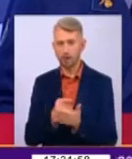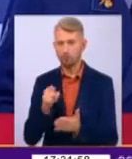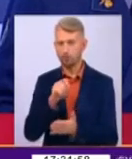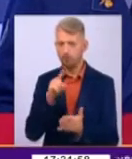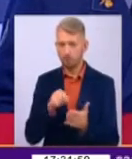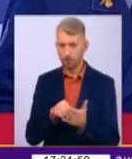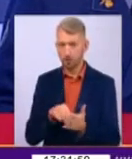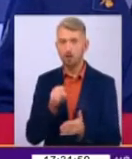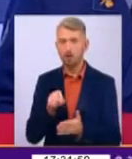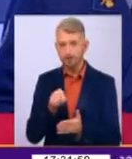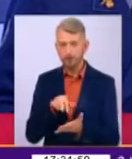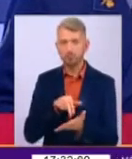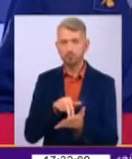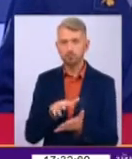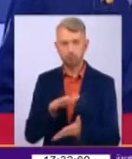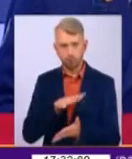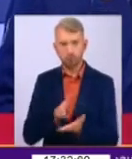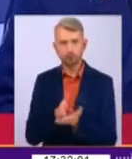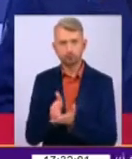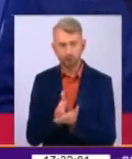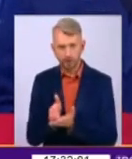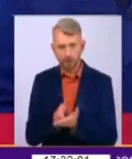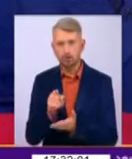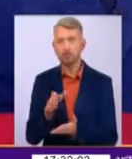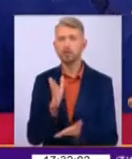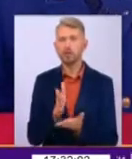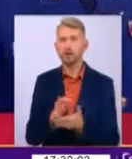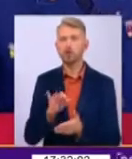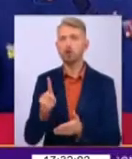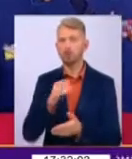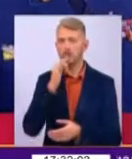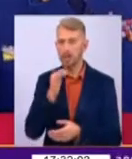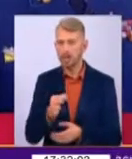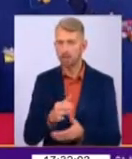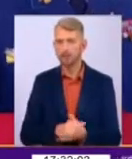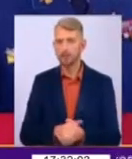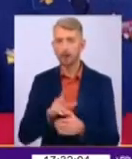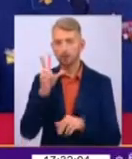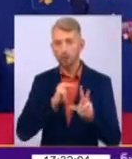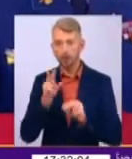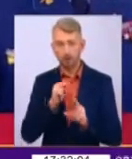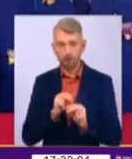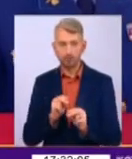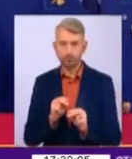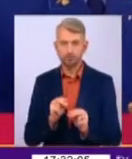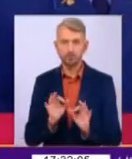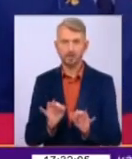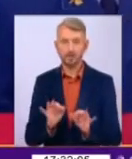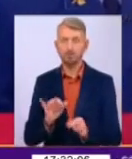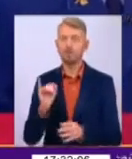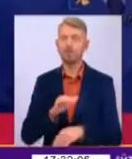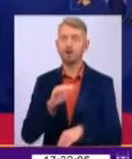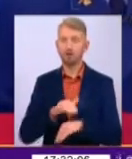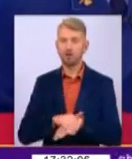проходив відповідну службу, і йому є про що сказати. Сподіваюсь, принаймні. І